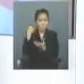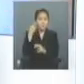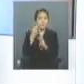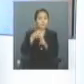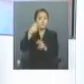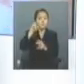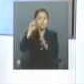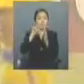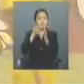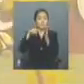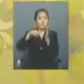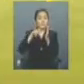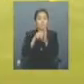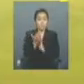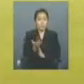ริค่ะ